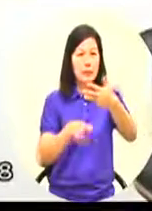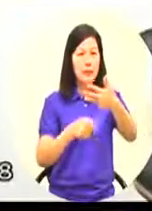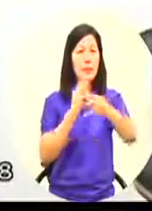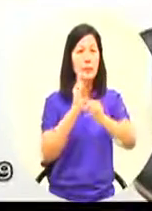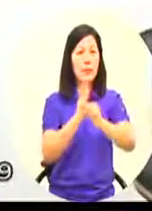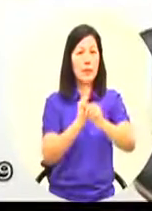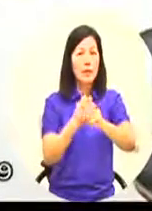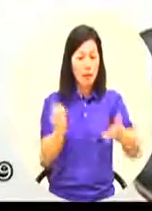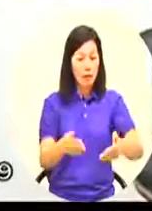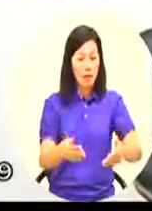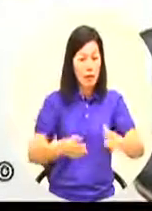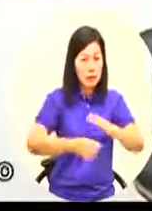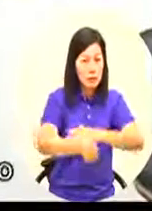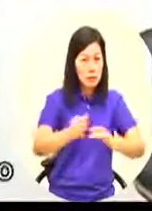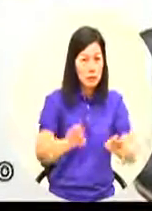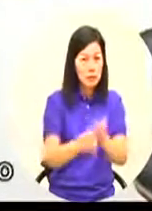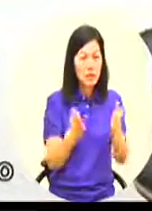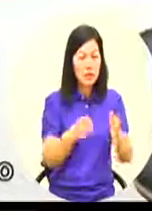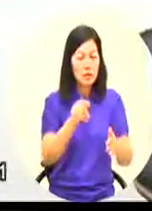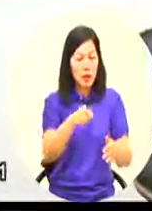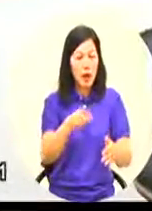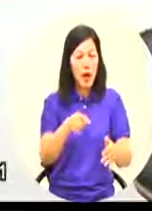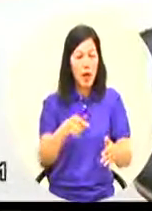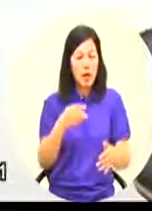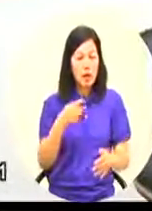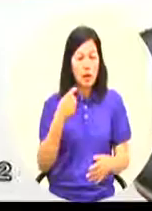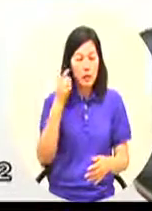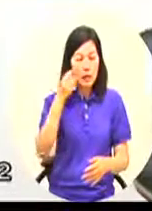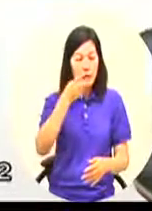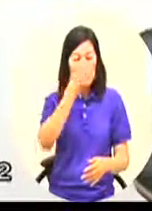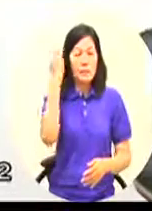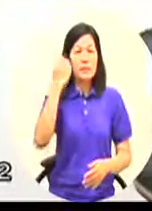候才知道有这样的一个设施在那里，